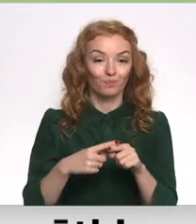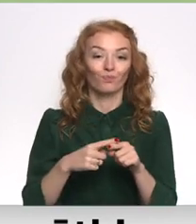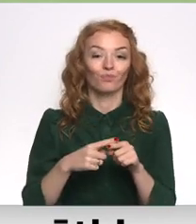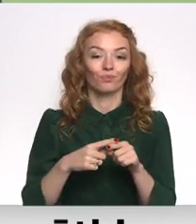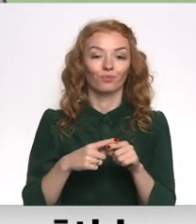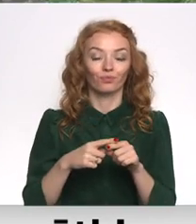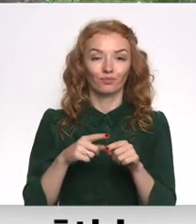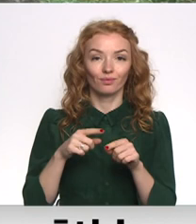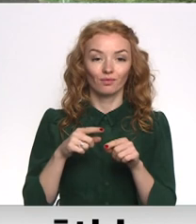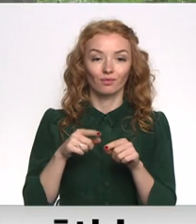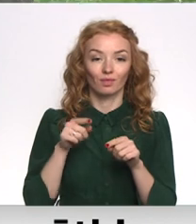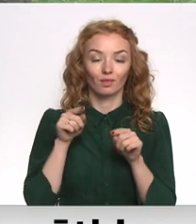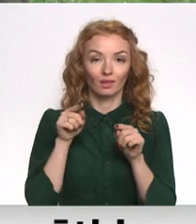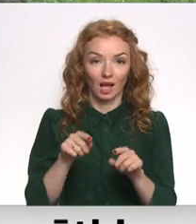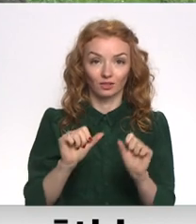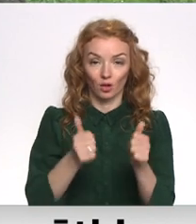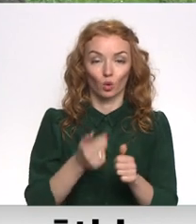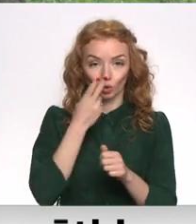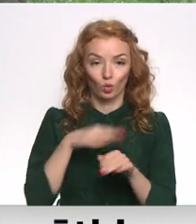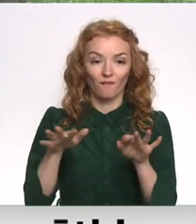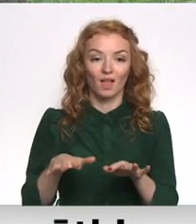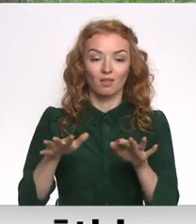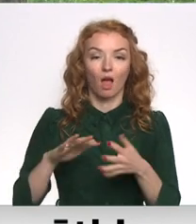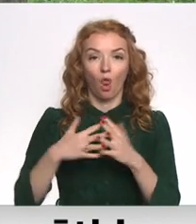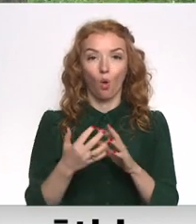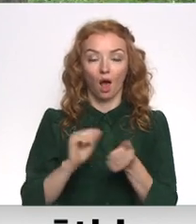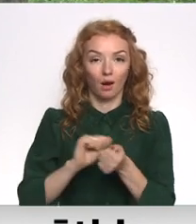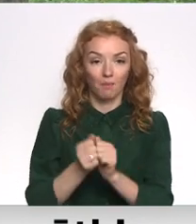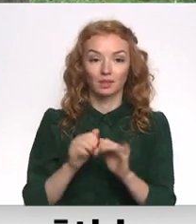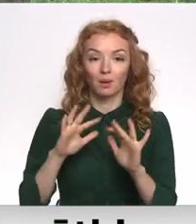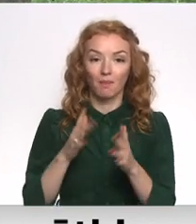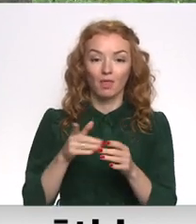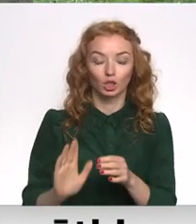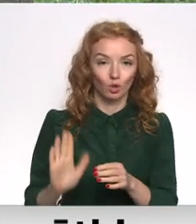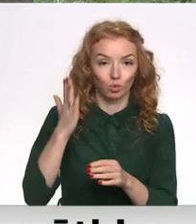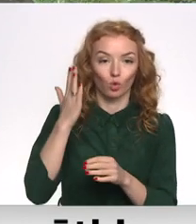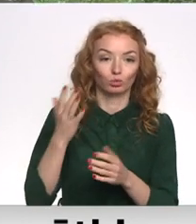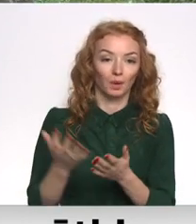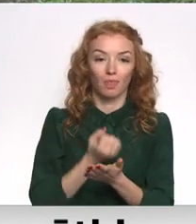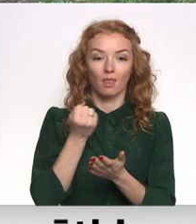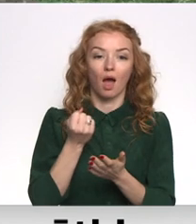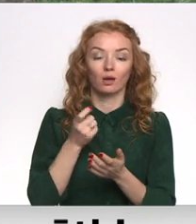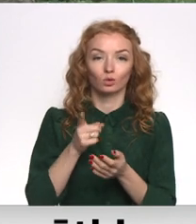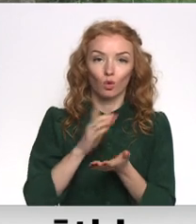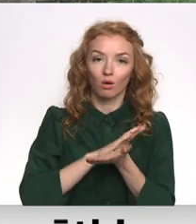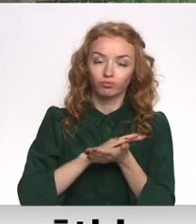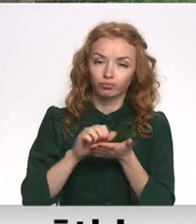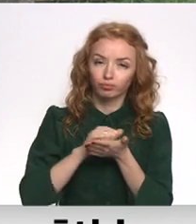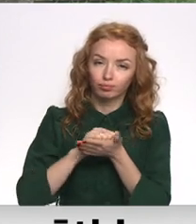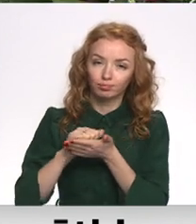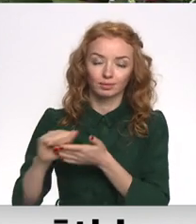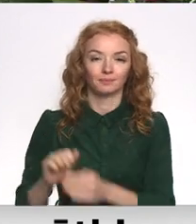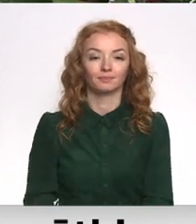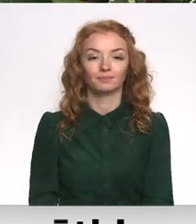akmeņkausa Liberijas pēļņa, tās veidots no vietējā laukakmedz, bet tās spožums esot panākts, to rūpīgi